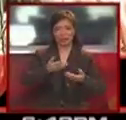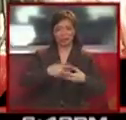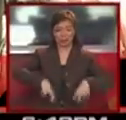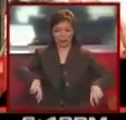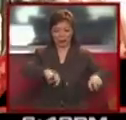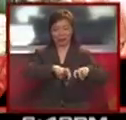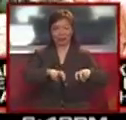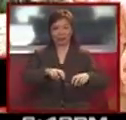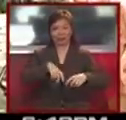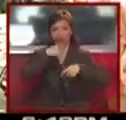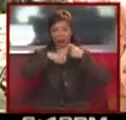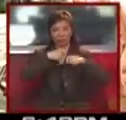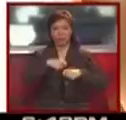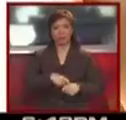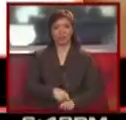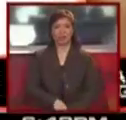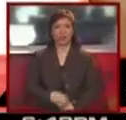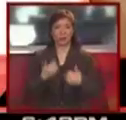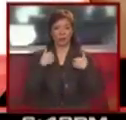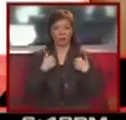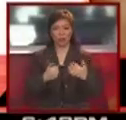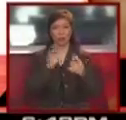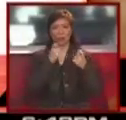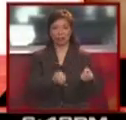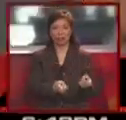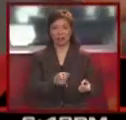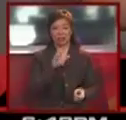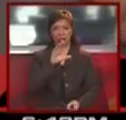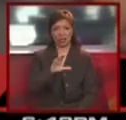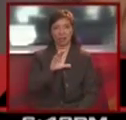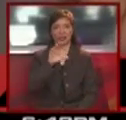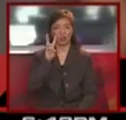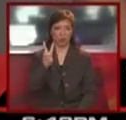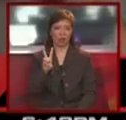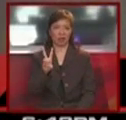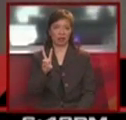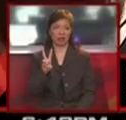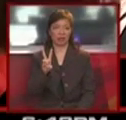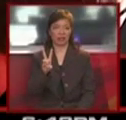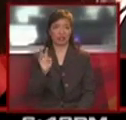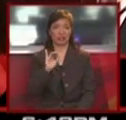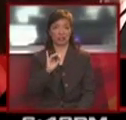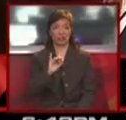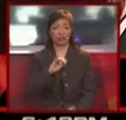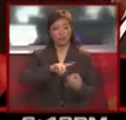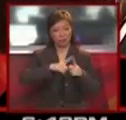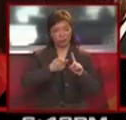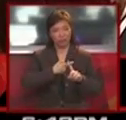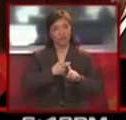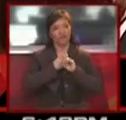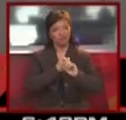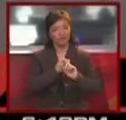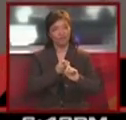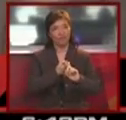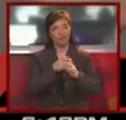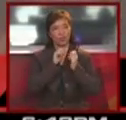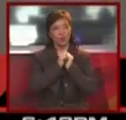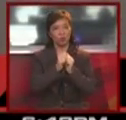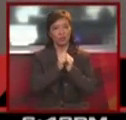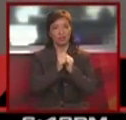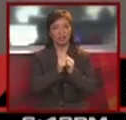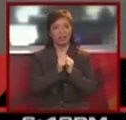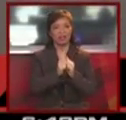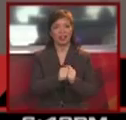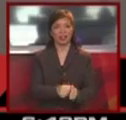Birthday gift na raw na maituring ng Cassandra Warrior Angel star na makasama sa set ang isang best friend niya na si Morissette Amon. Binuking